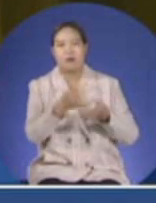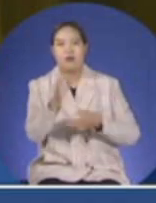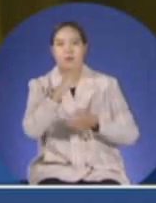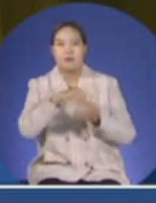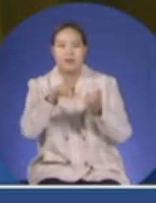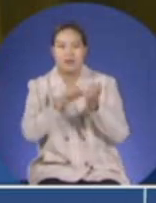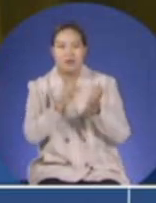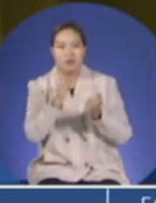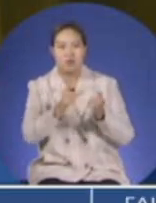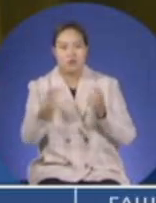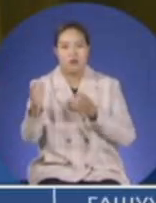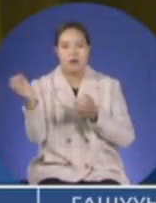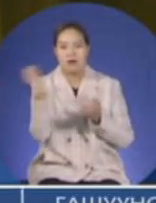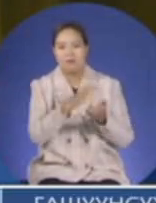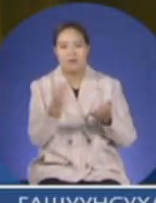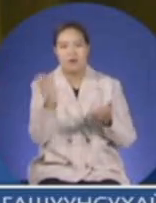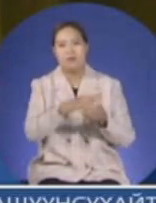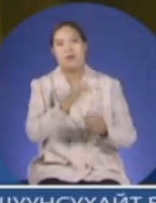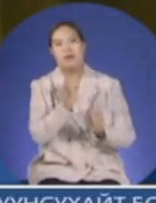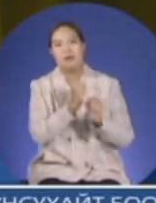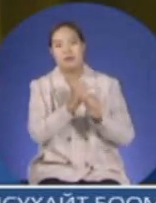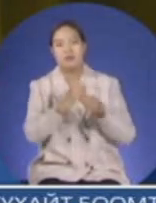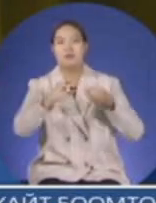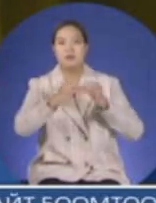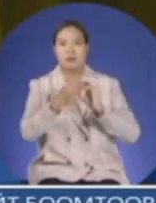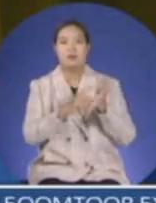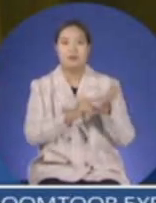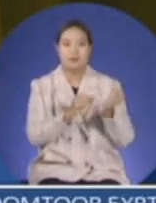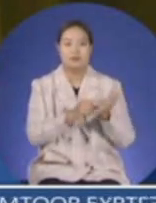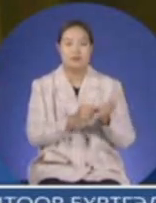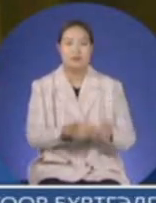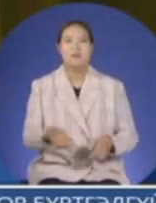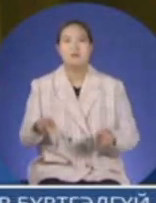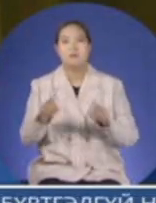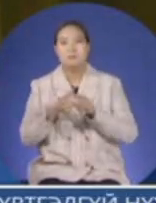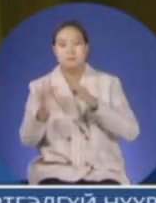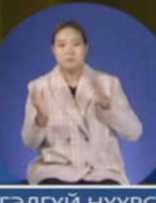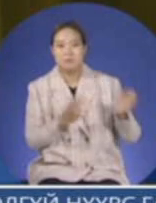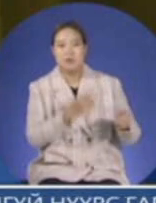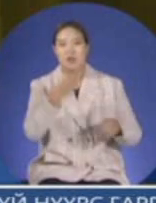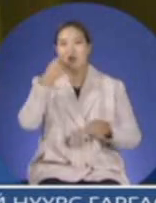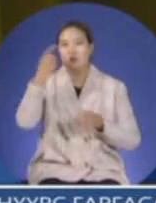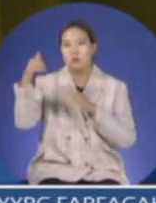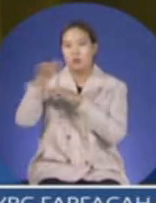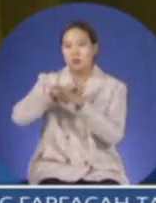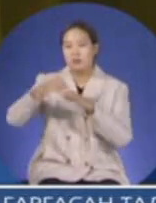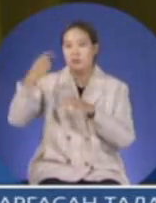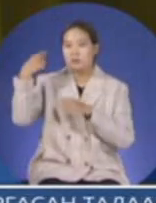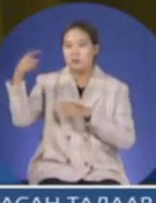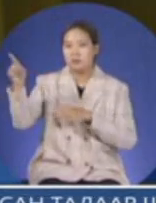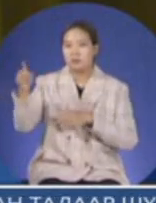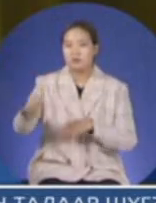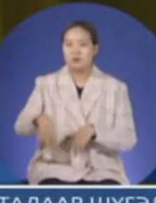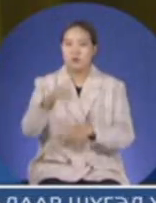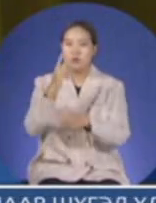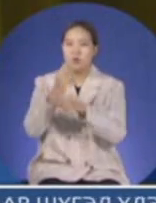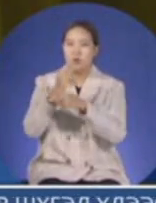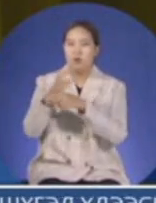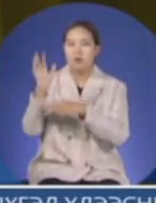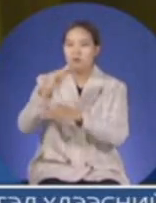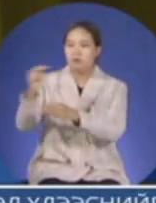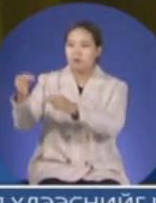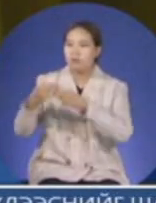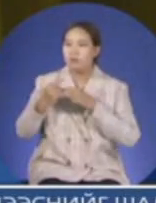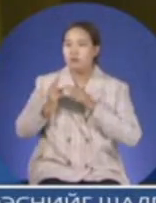хүмүүсийг ажилуулж өгье. За мөн бүгдээрээ хятад ард улс болон бусад улстай эрчим талаар харилцан туслах гэрээ